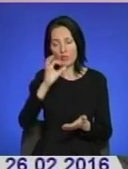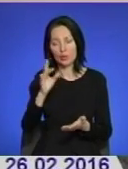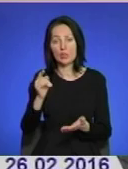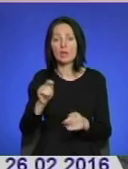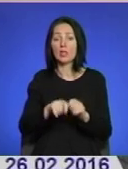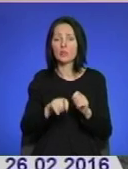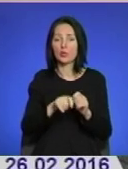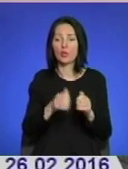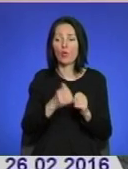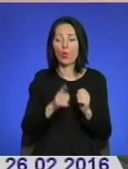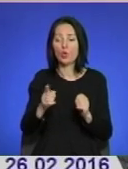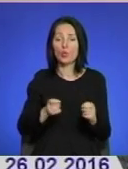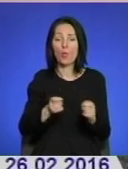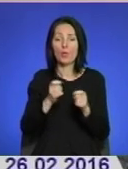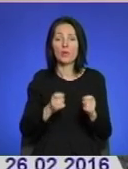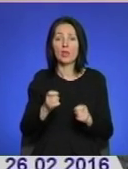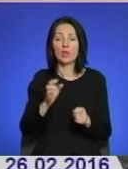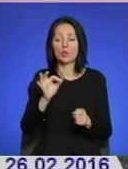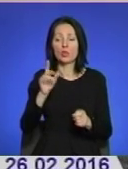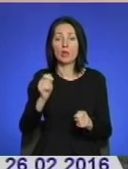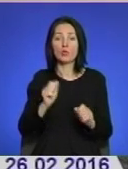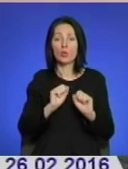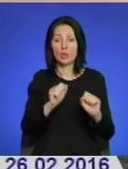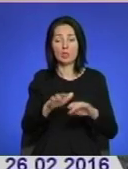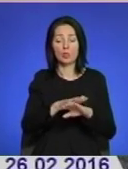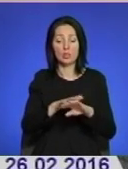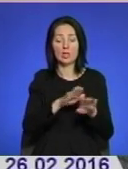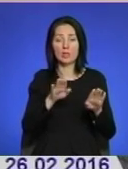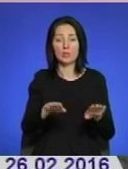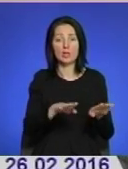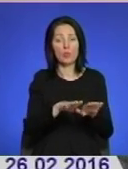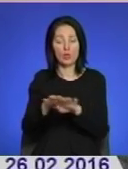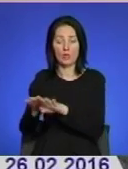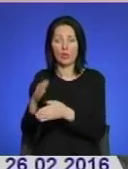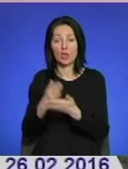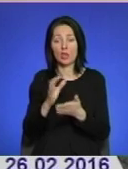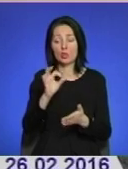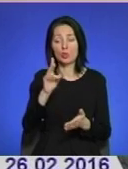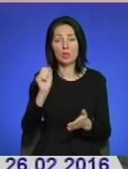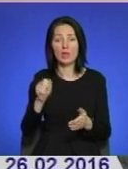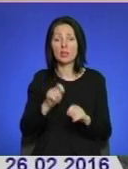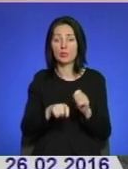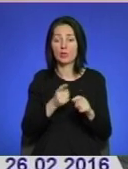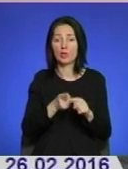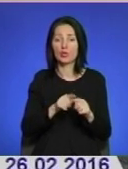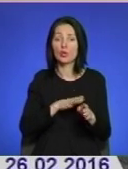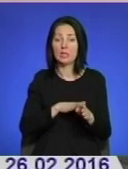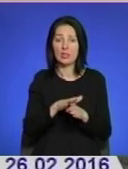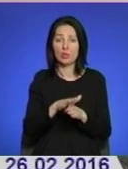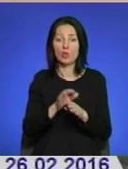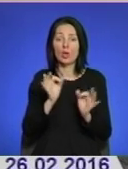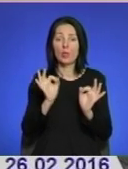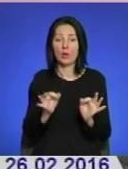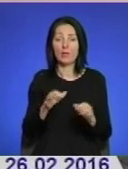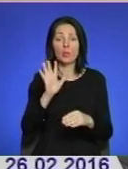інспекторів. В кожному управлінні соціального захисту населення на місцевому рівні є і соціальні інспектори, які, власне, здійснюють